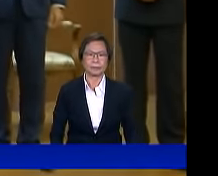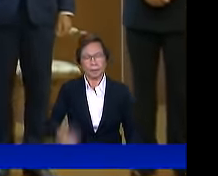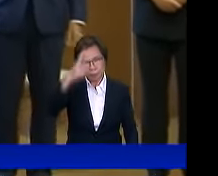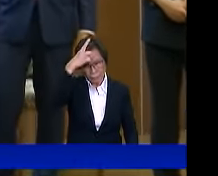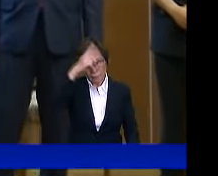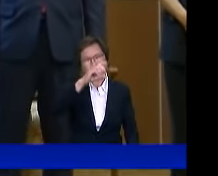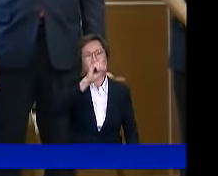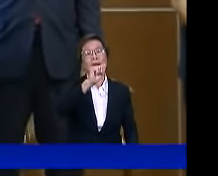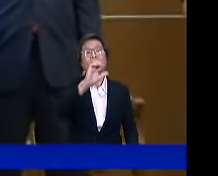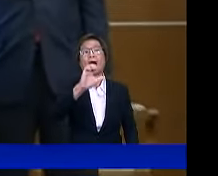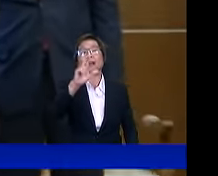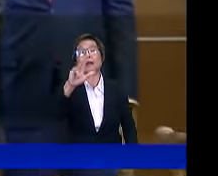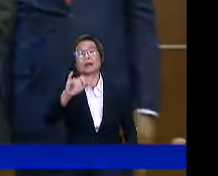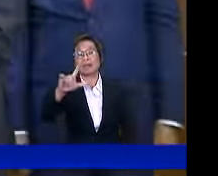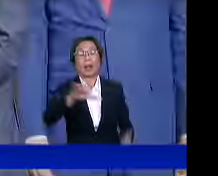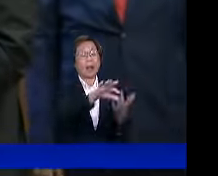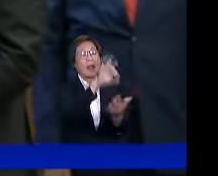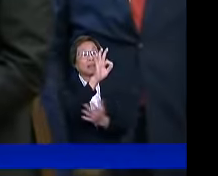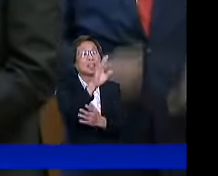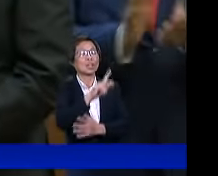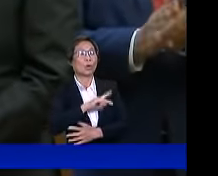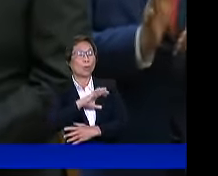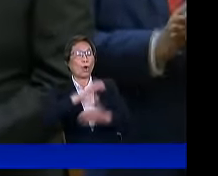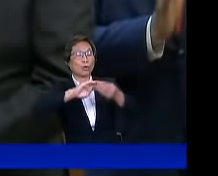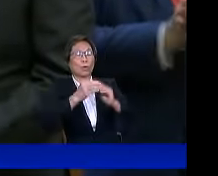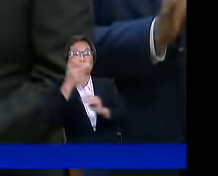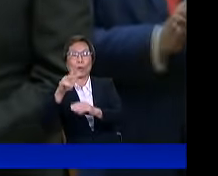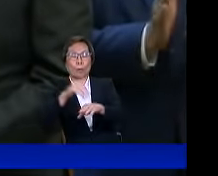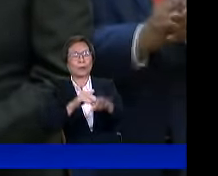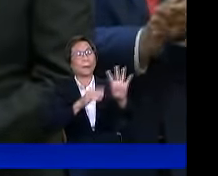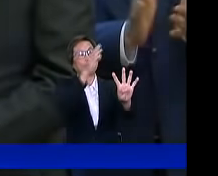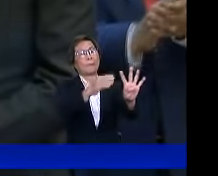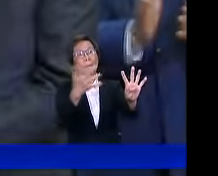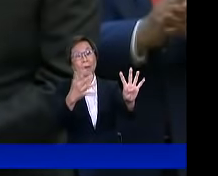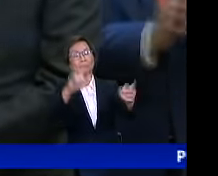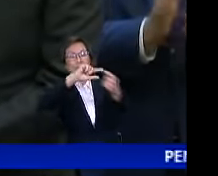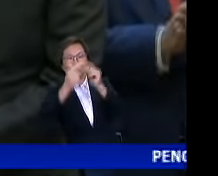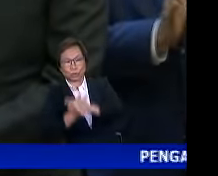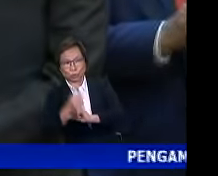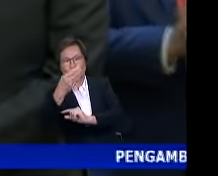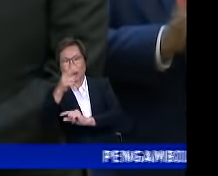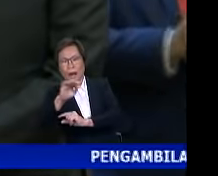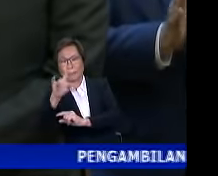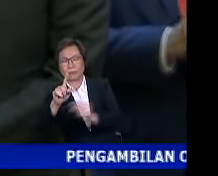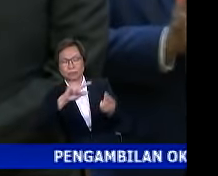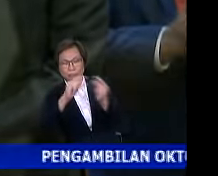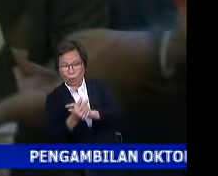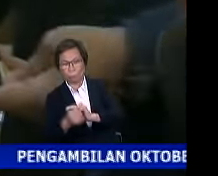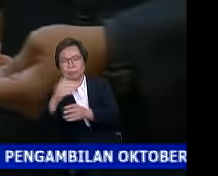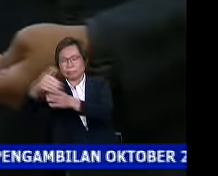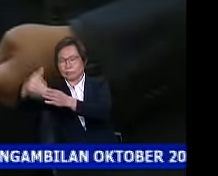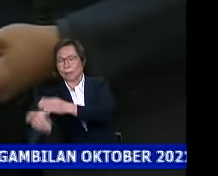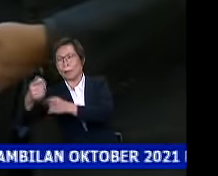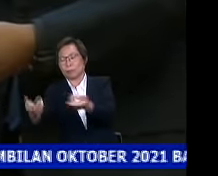Datuk Seri Akril Sani dilantik sebagai Ketua Polis Negara ke-13 pada 4 Mei lalu menggantikan Tan Sri Abdul Hamid Bado yang